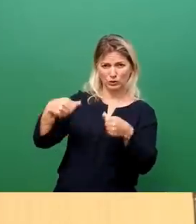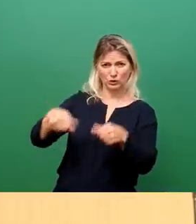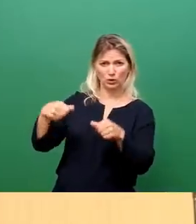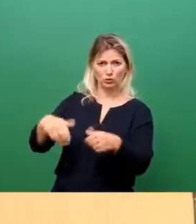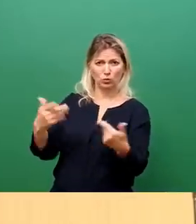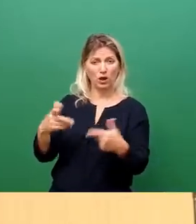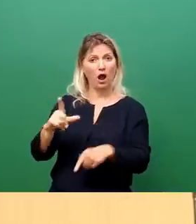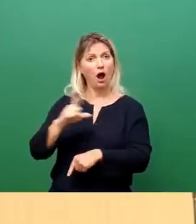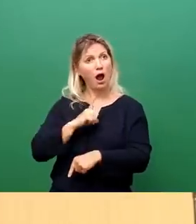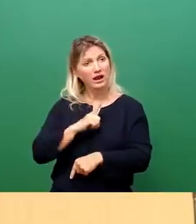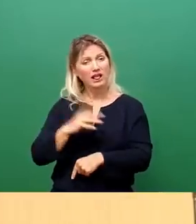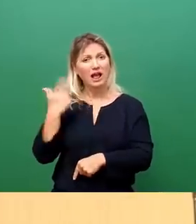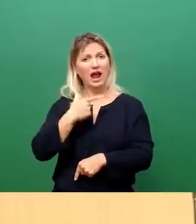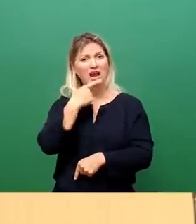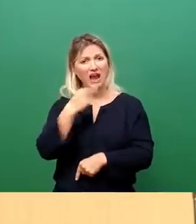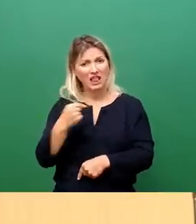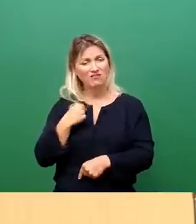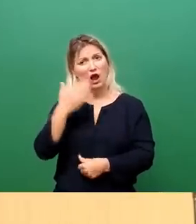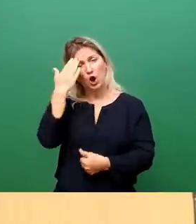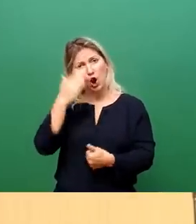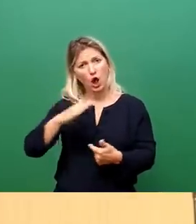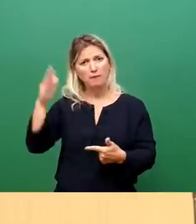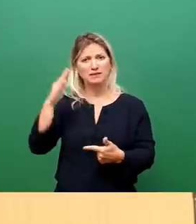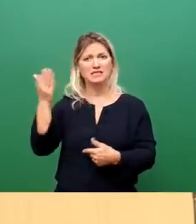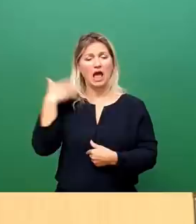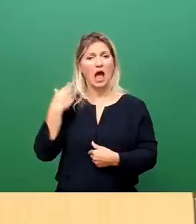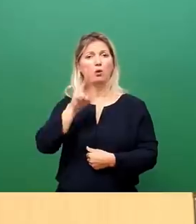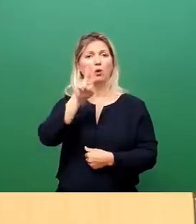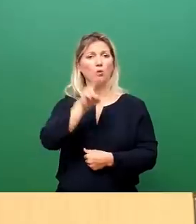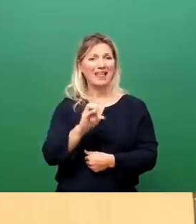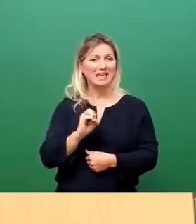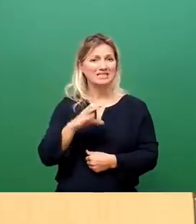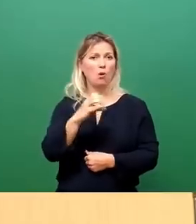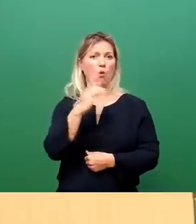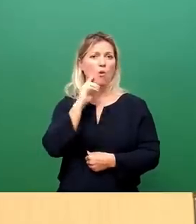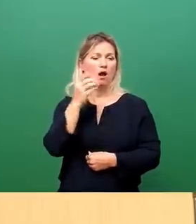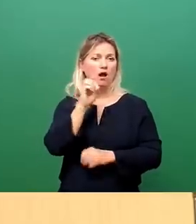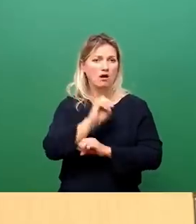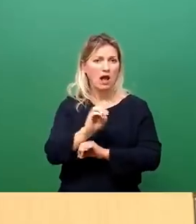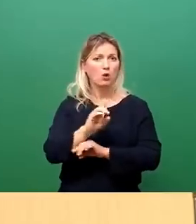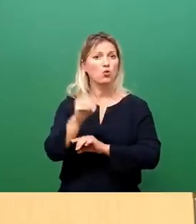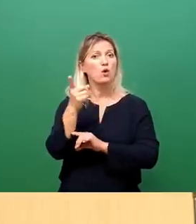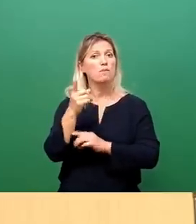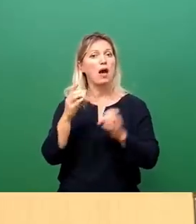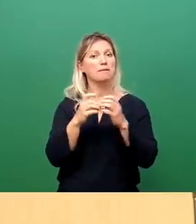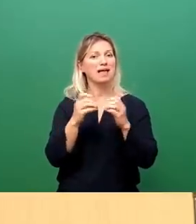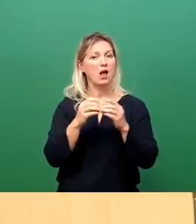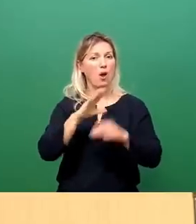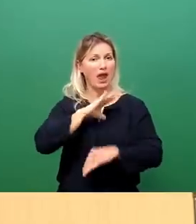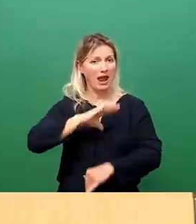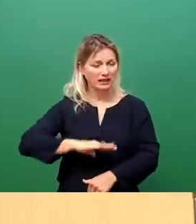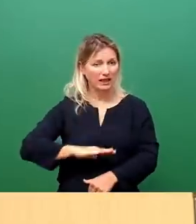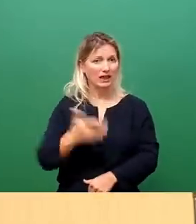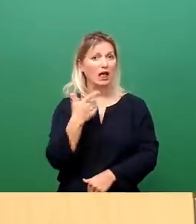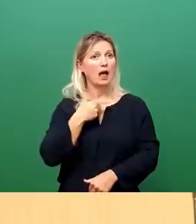Genfer Gelöbnis und allgemeiner UNESCO-Erklärung über Bioethik und Menschenrechte aus gutem Grund abzulehnen.